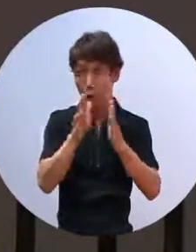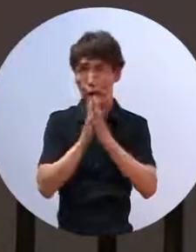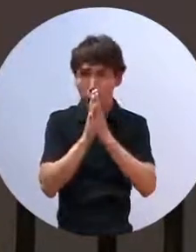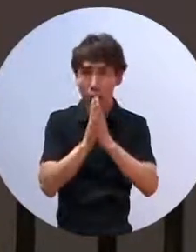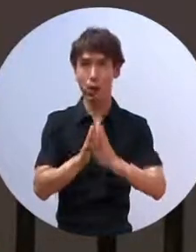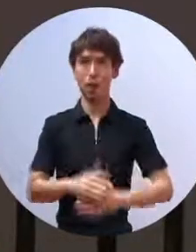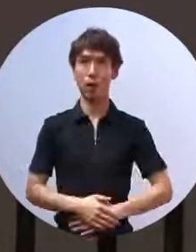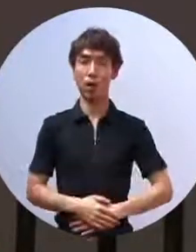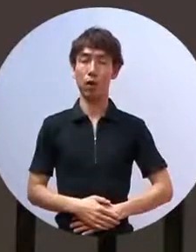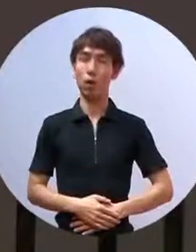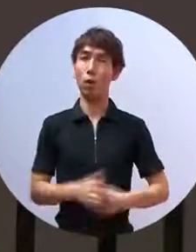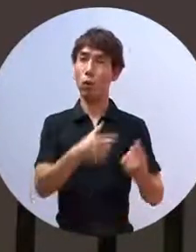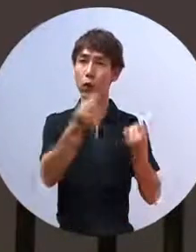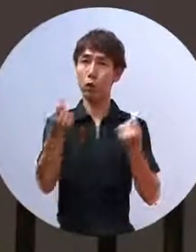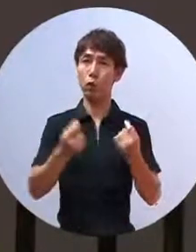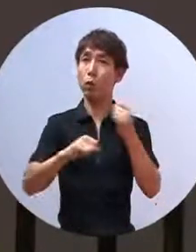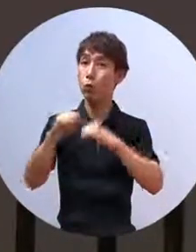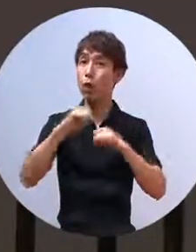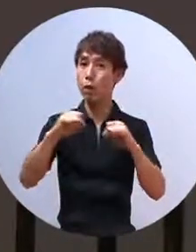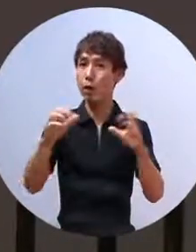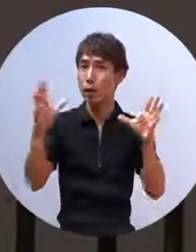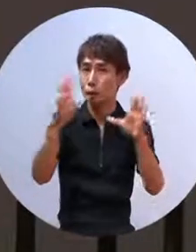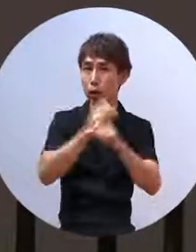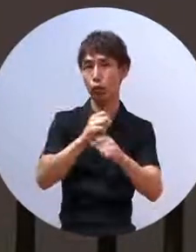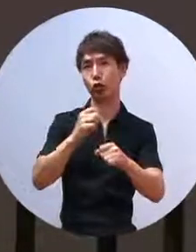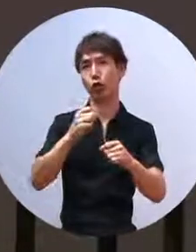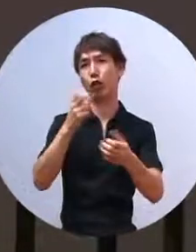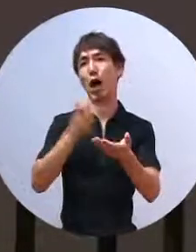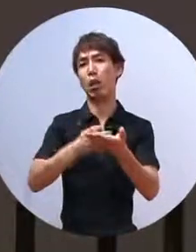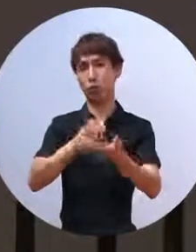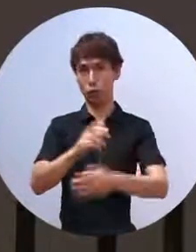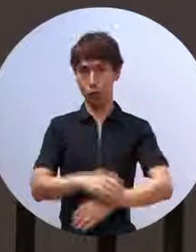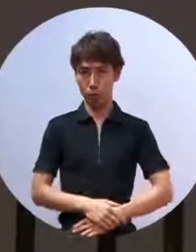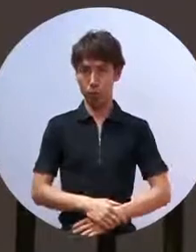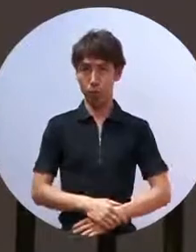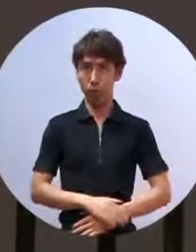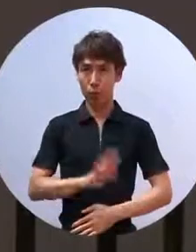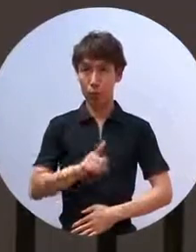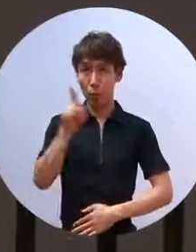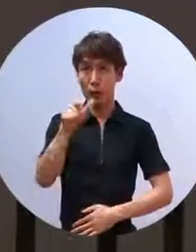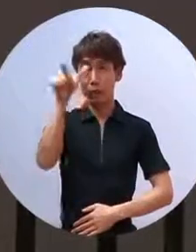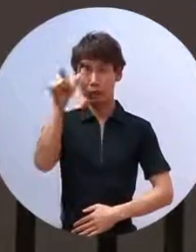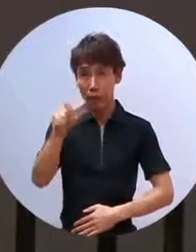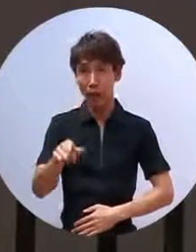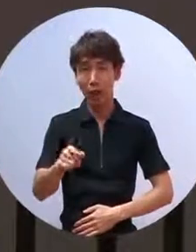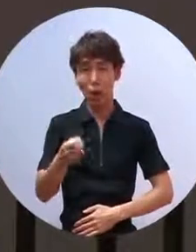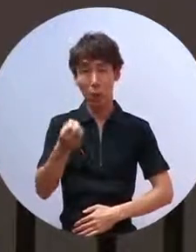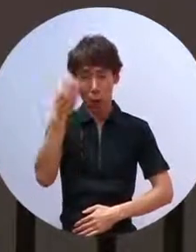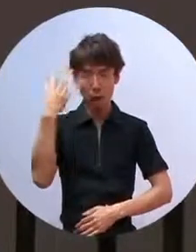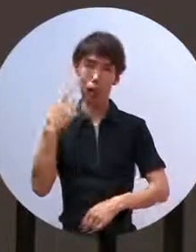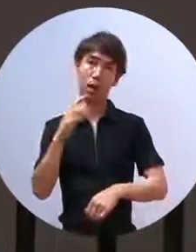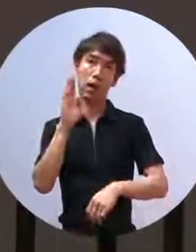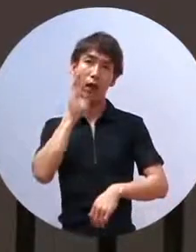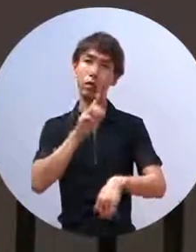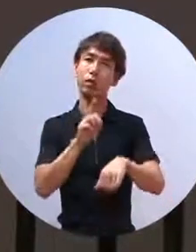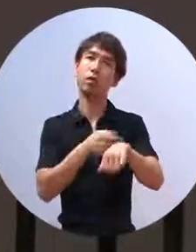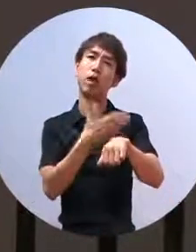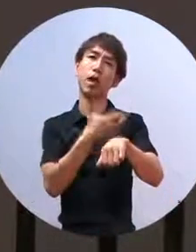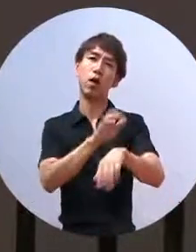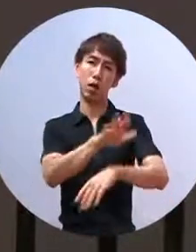願えばですね、そして同じように行動すればなくなっていくはずなんですね。それを人間って忘れてしまうんじゃないでしょうかね。そ